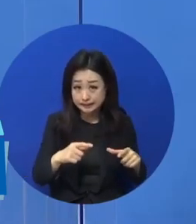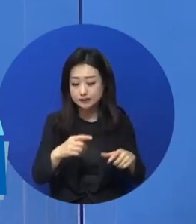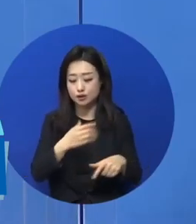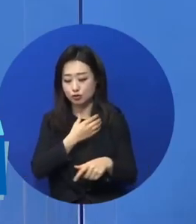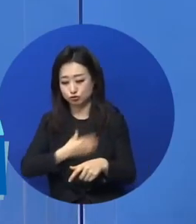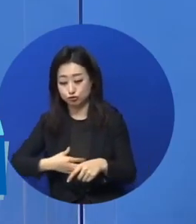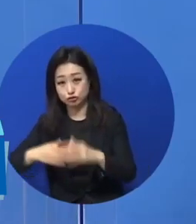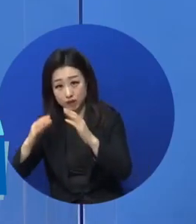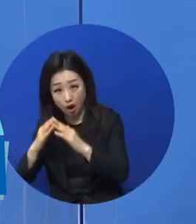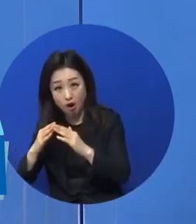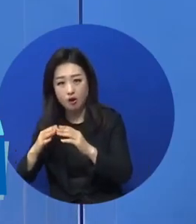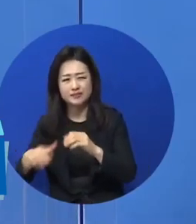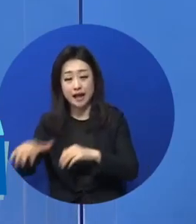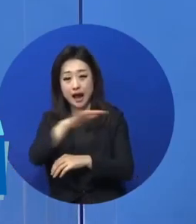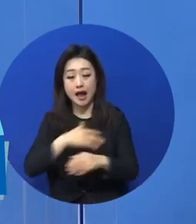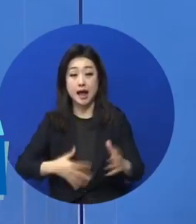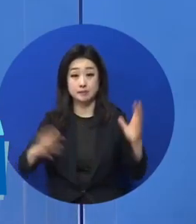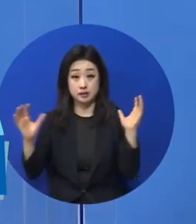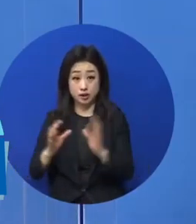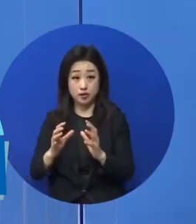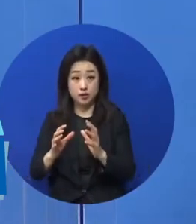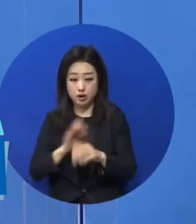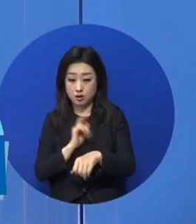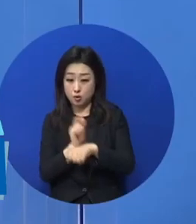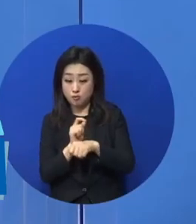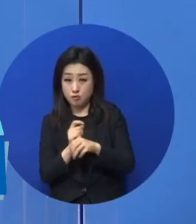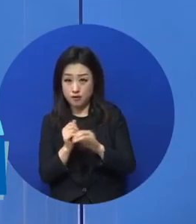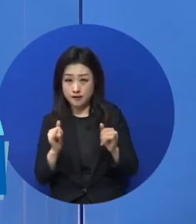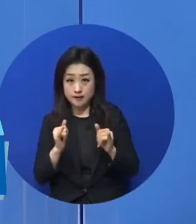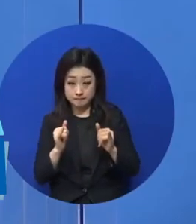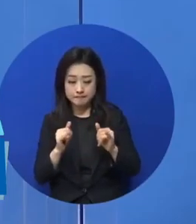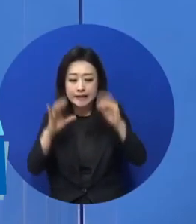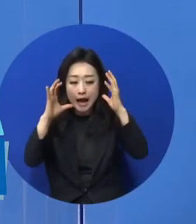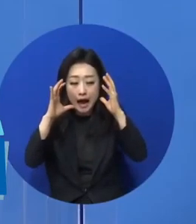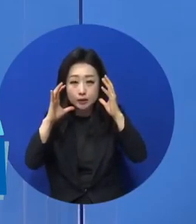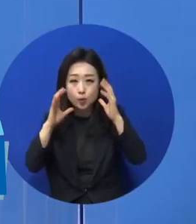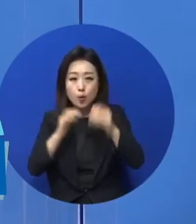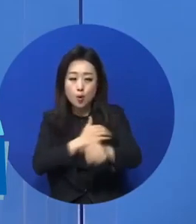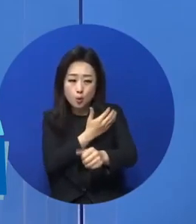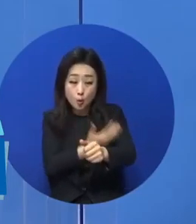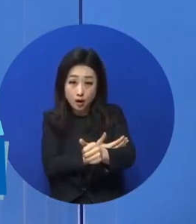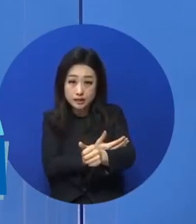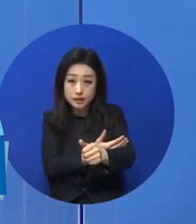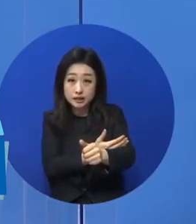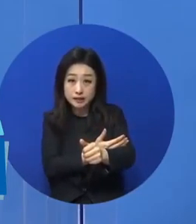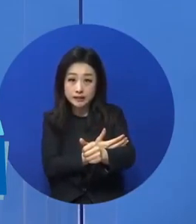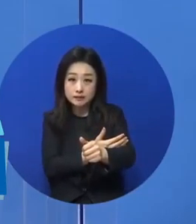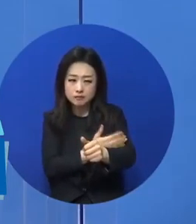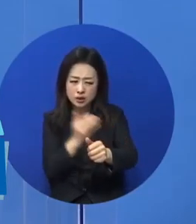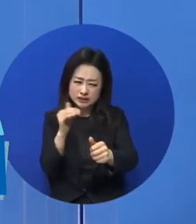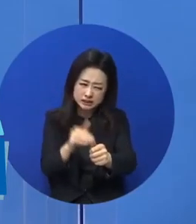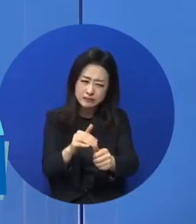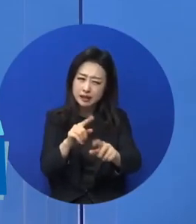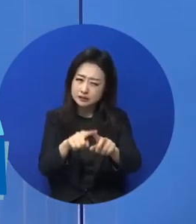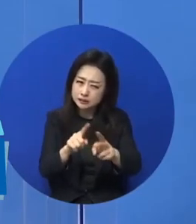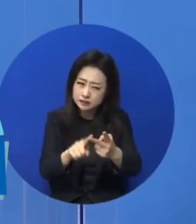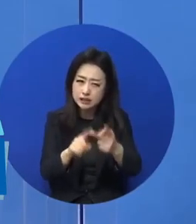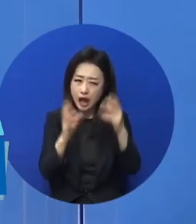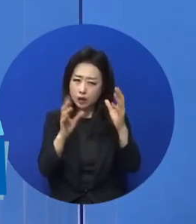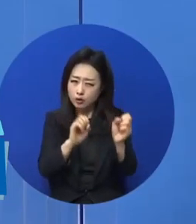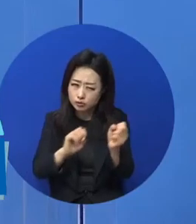포함한 모든 행정기관들이 아주 면밀하게 이 아동 권익 침해 사례 또 이런 유기되거나